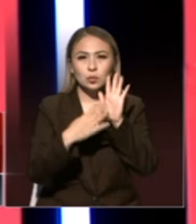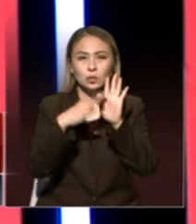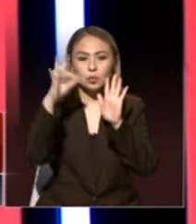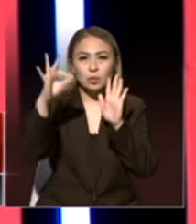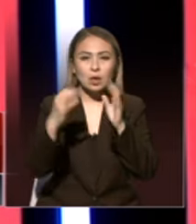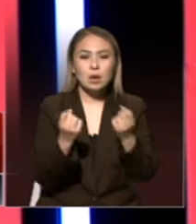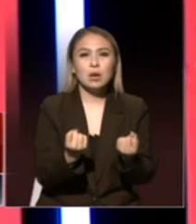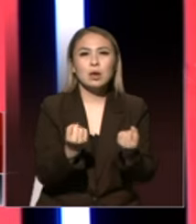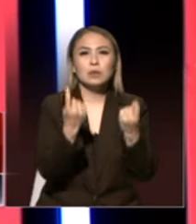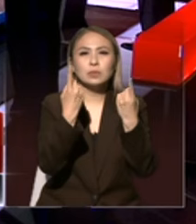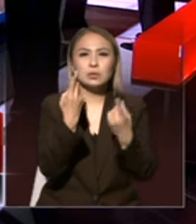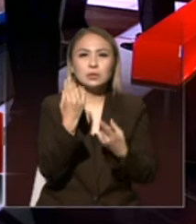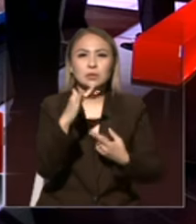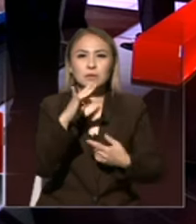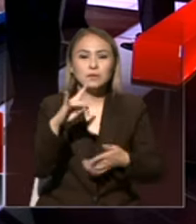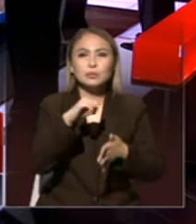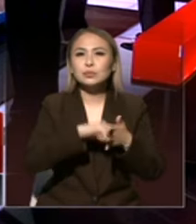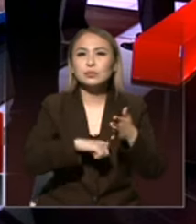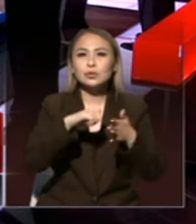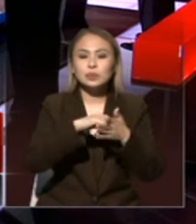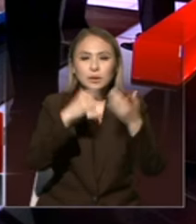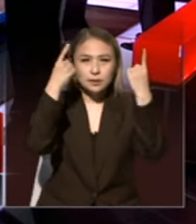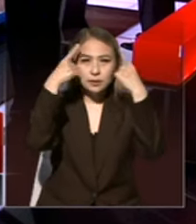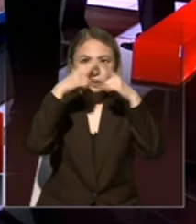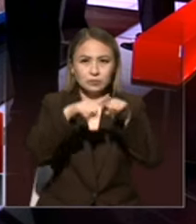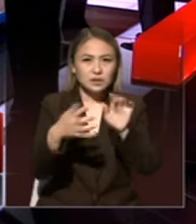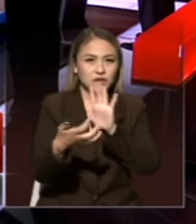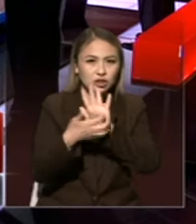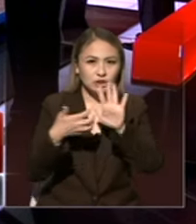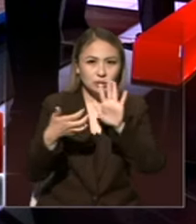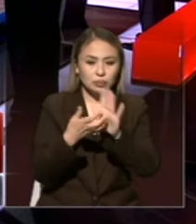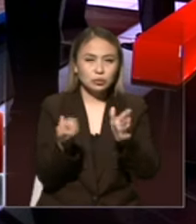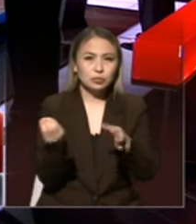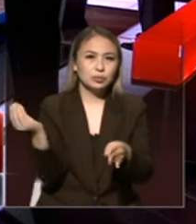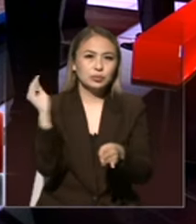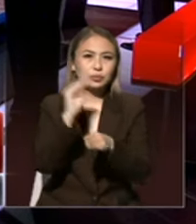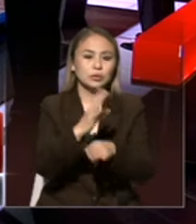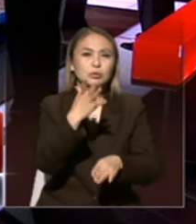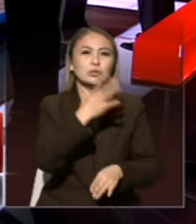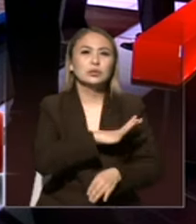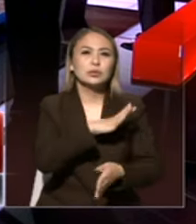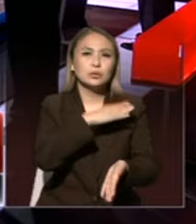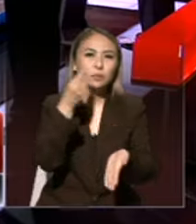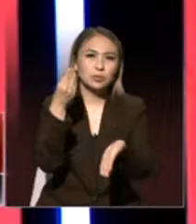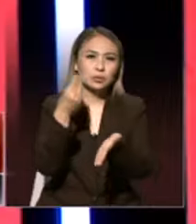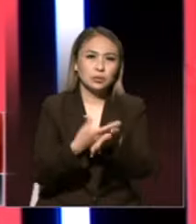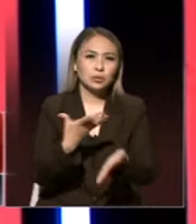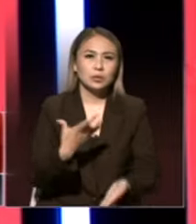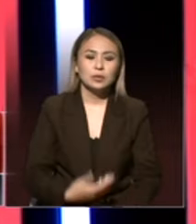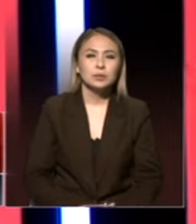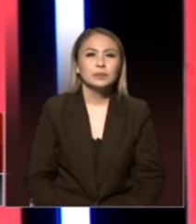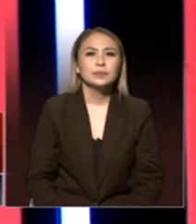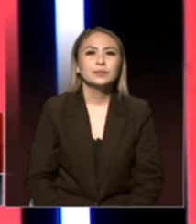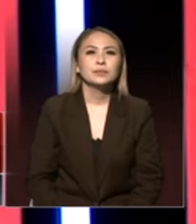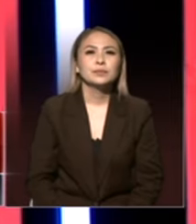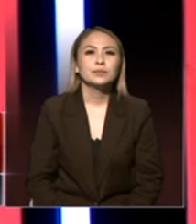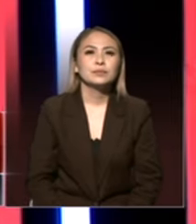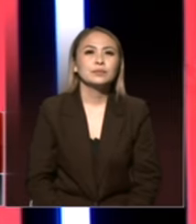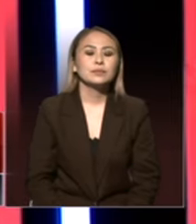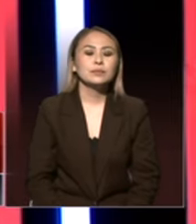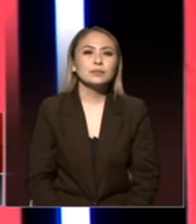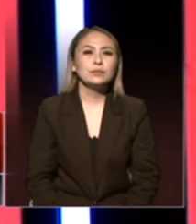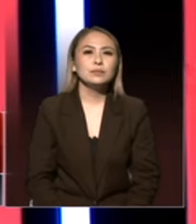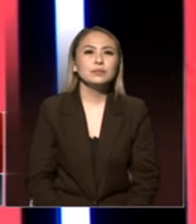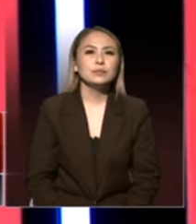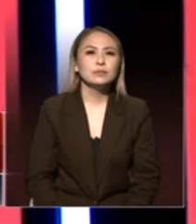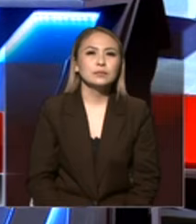қайдан шыққан цифрлар? Не себеп болды? Техника осында жетпей жатқанда, иә? Мұндай қымбатшылықтың себебі неде? Рұқсат